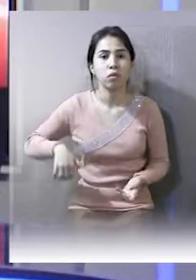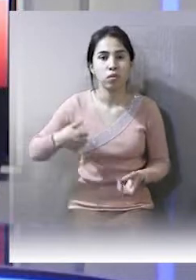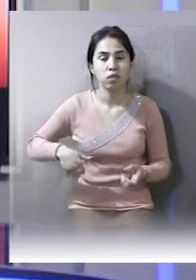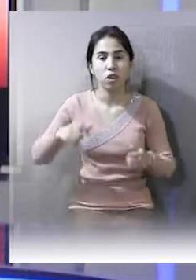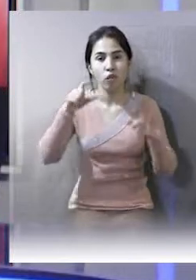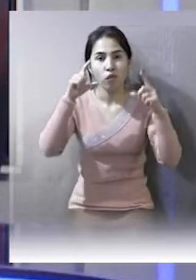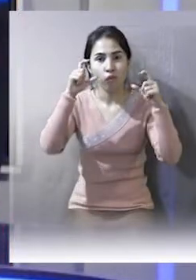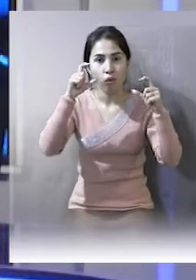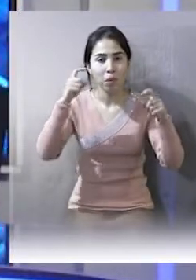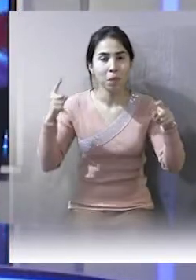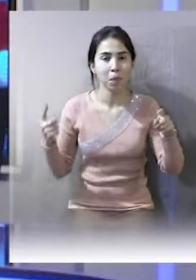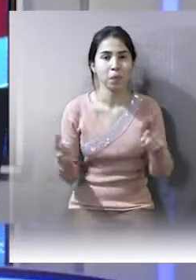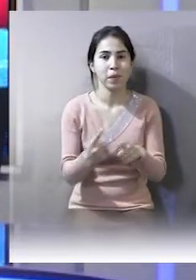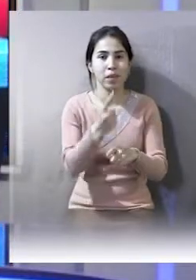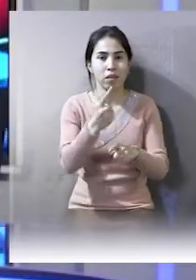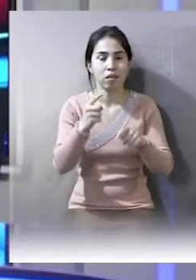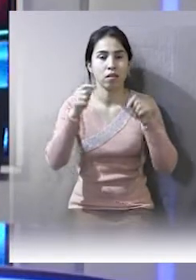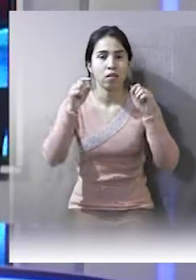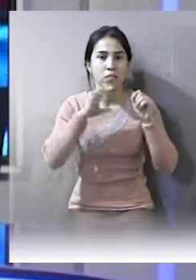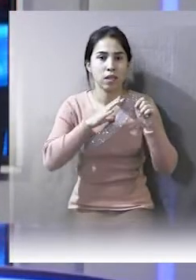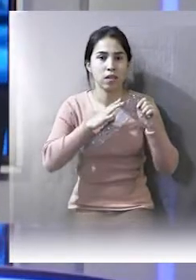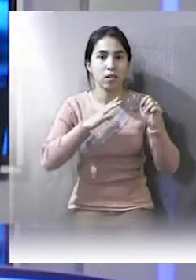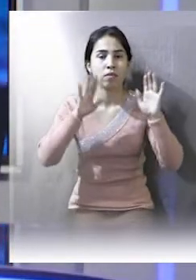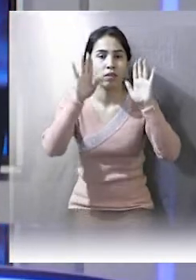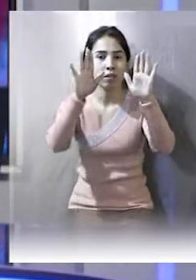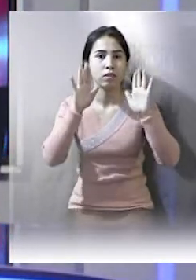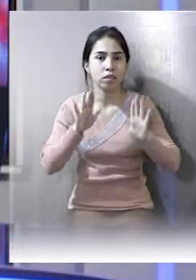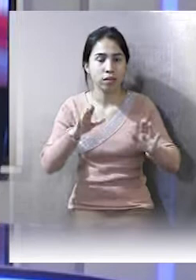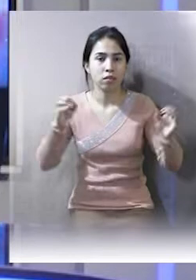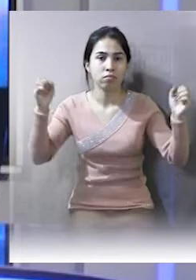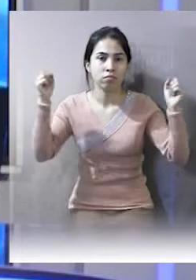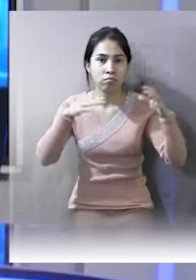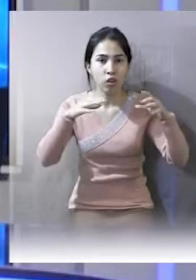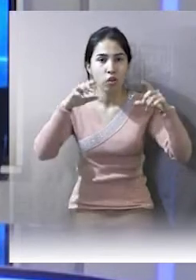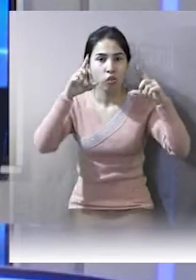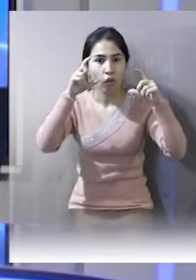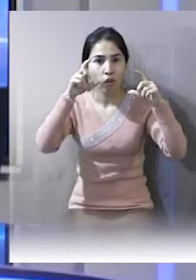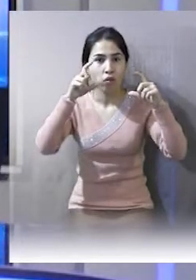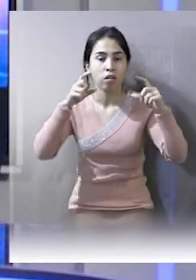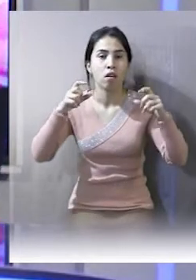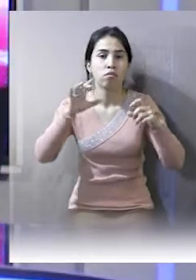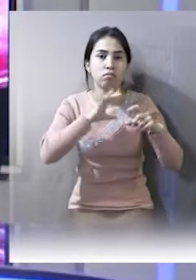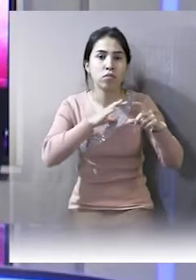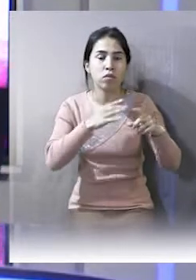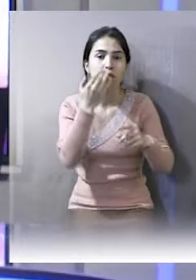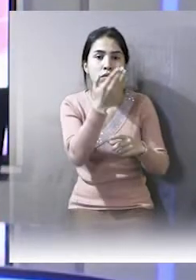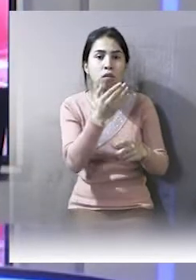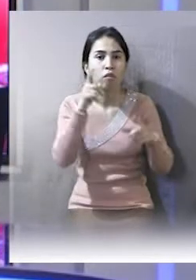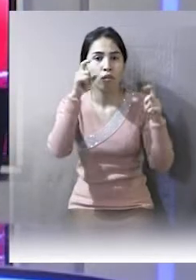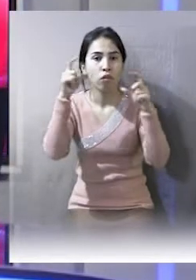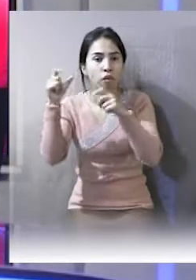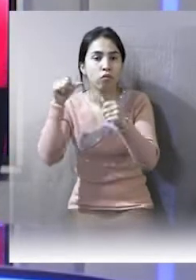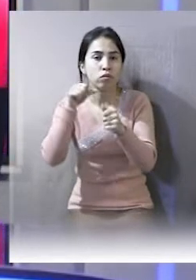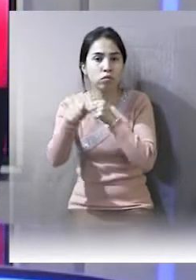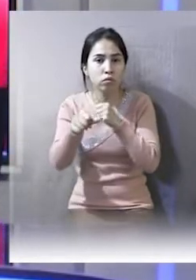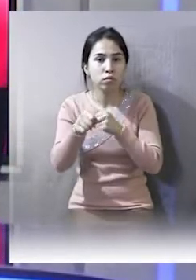Таразда тұңғыш рет фото поэзияге шөтті. Әуреталықтар ашық аспан астында танымал фото тілші Алтынбек Атабайдың шығармашылығымен